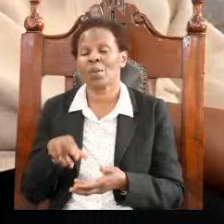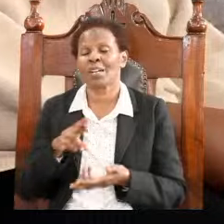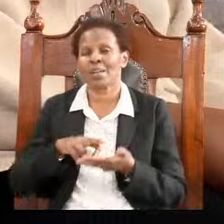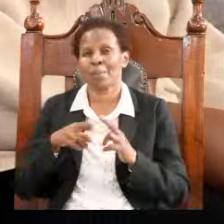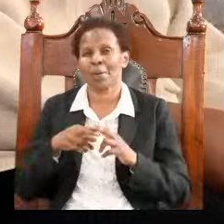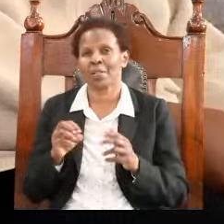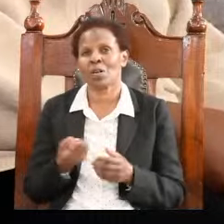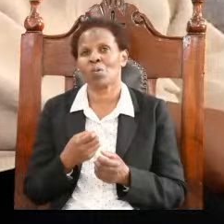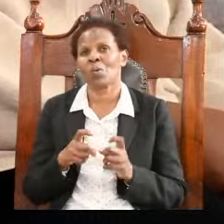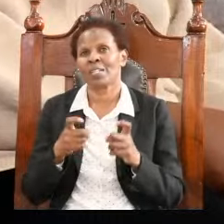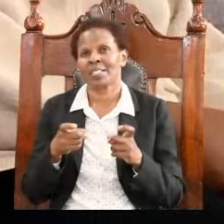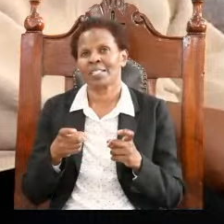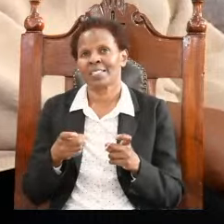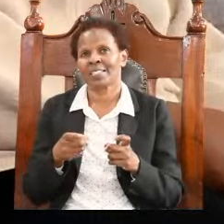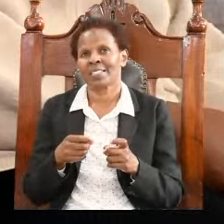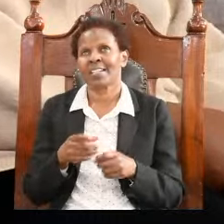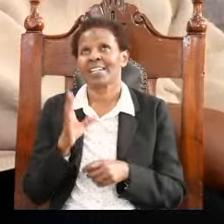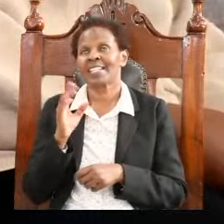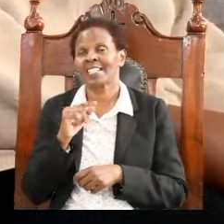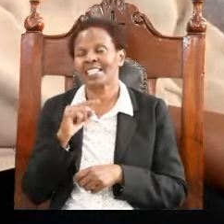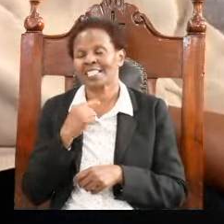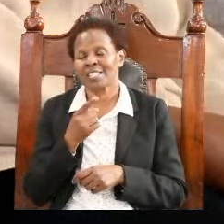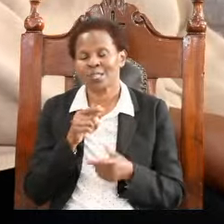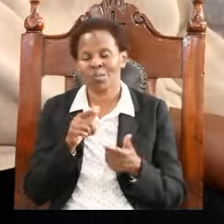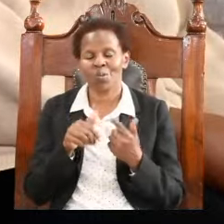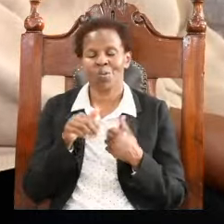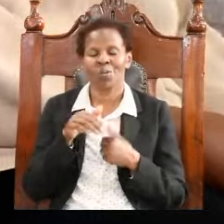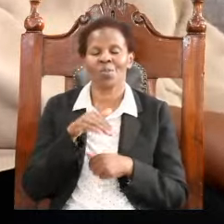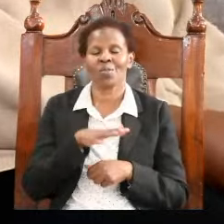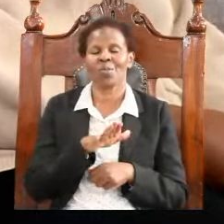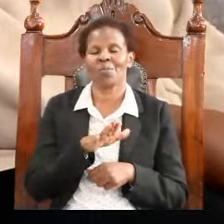agocio iro cio ngitwirirwo twirire mehia maitu